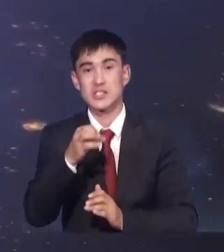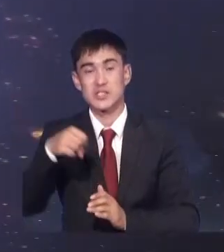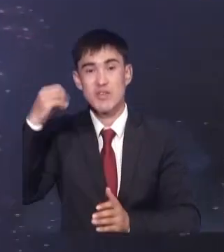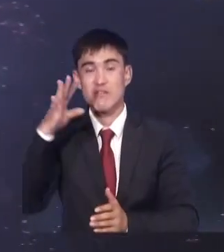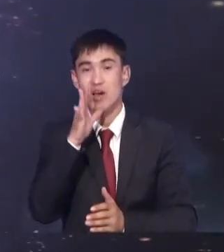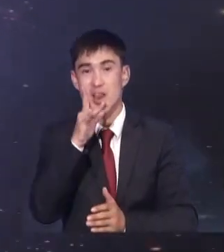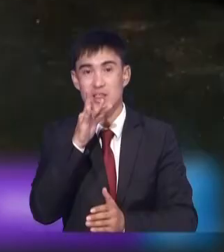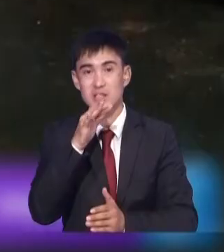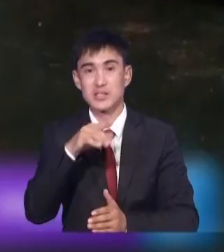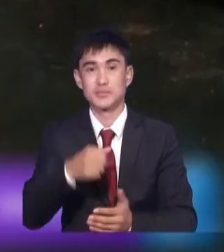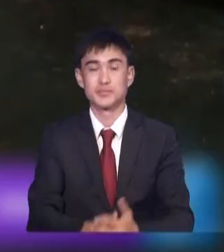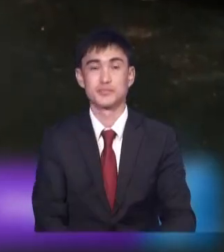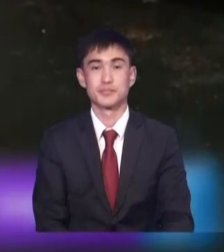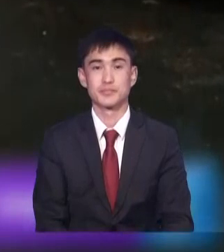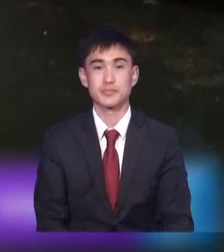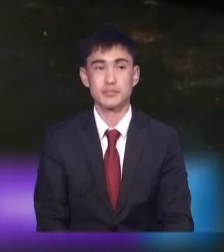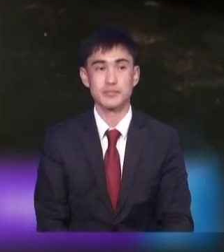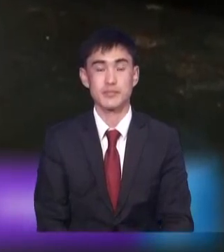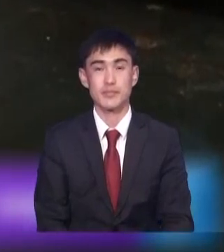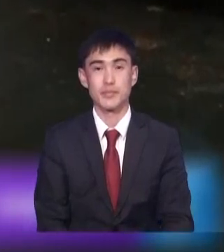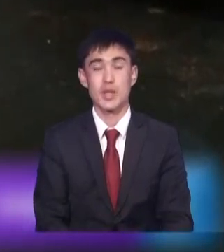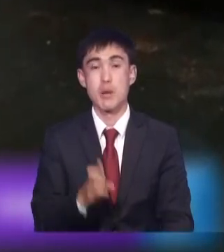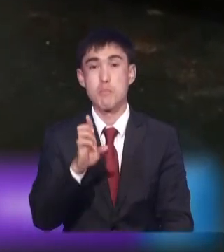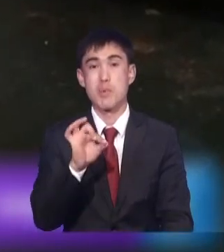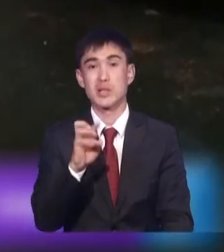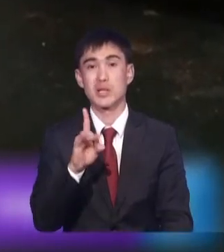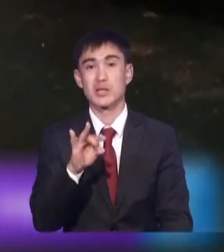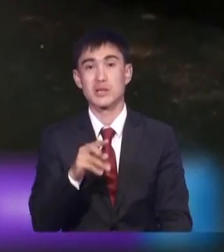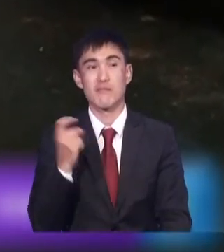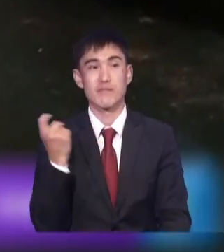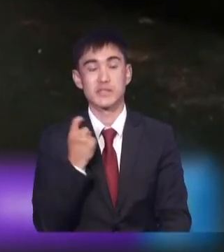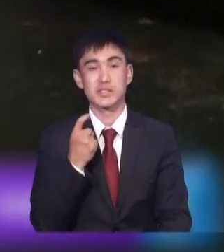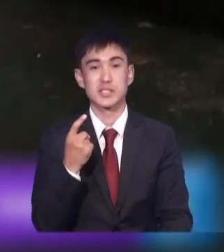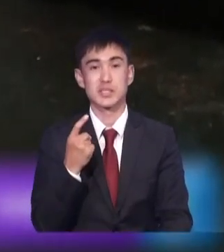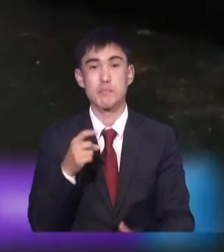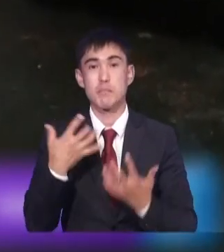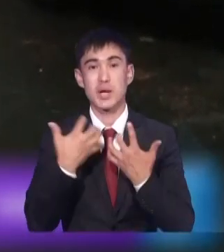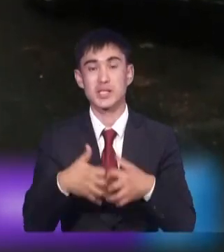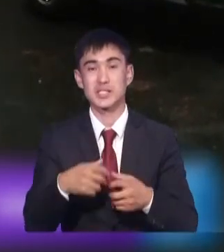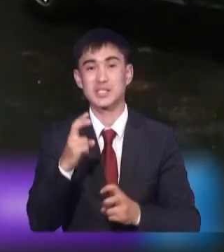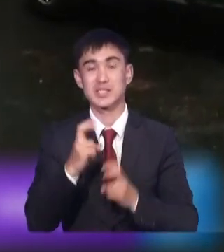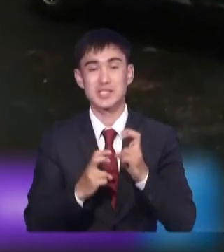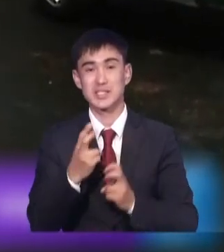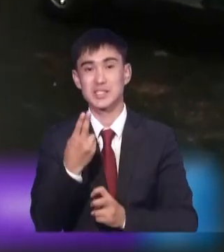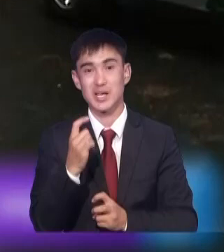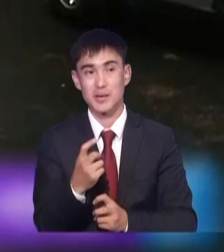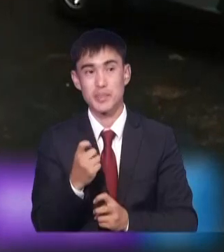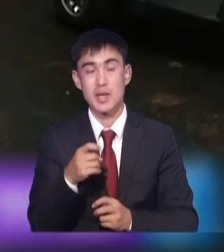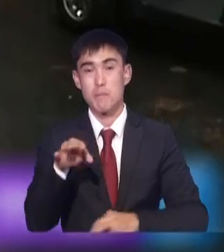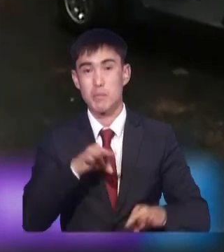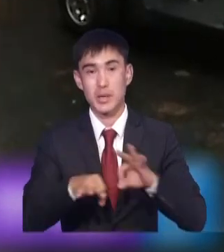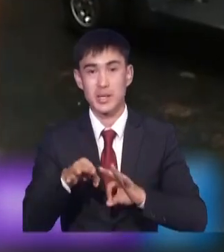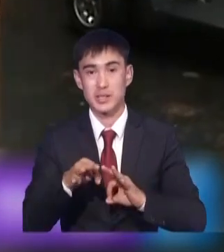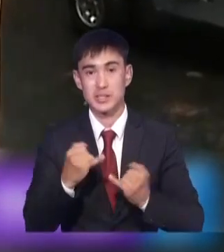Гидра. Дэн Хрикарков, владелец механического цеха на пенсии, которому нужен был проект, чтобы занять себя в разгар